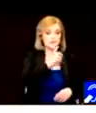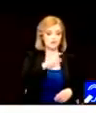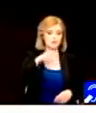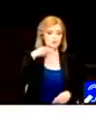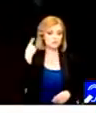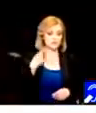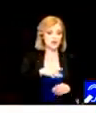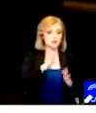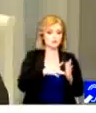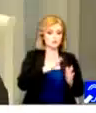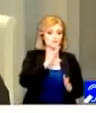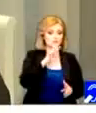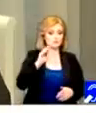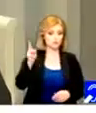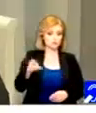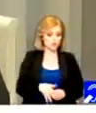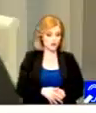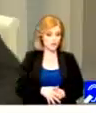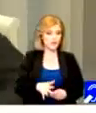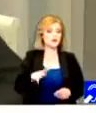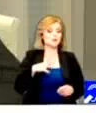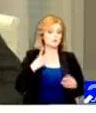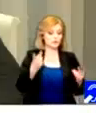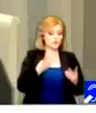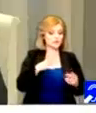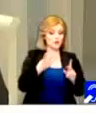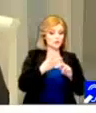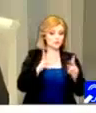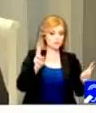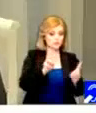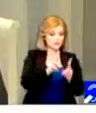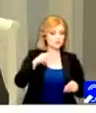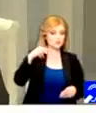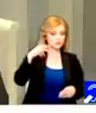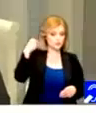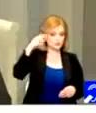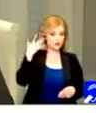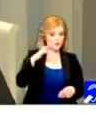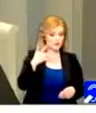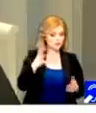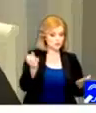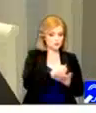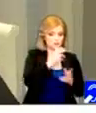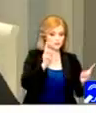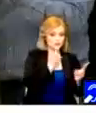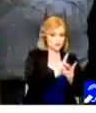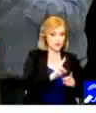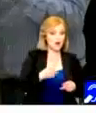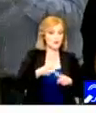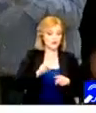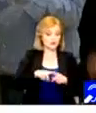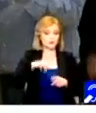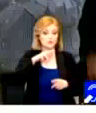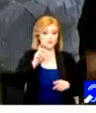moment crucial pentru Coreea de Nord, mai ales după eșecul celei de-a doua întâlniri Kim-Trump din februarie de la Hanoi. De atunci, Coreea de Nord